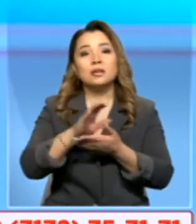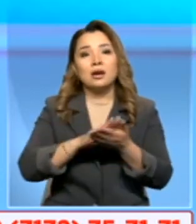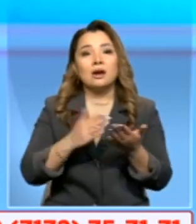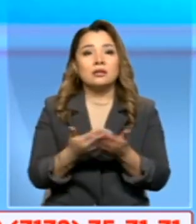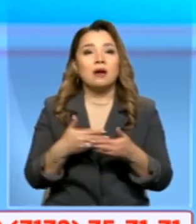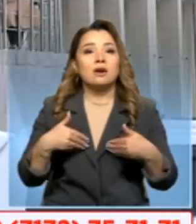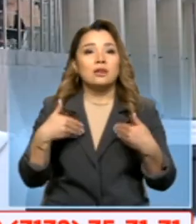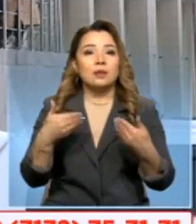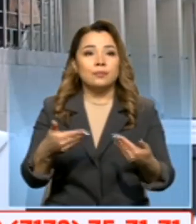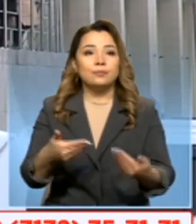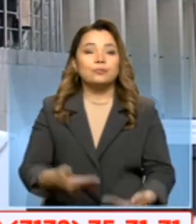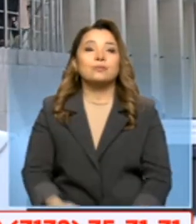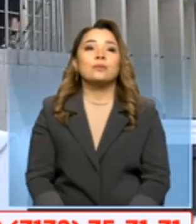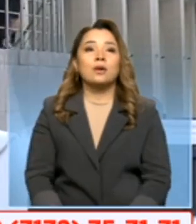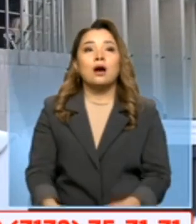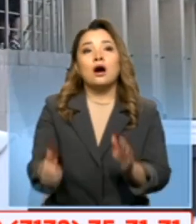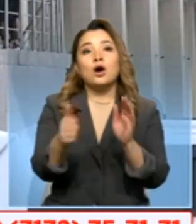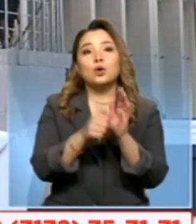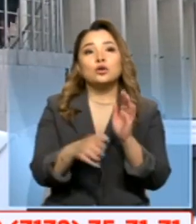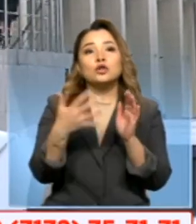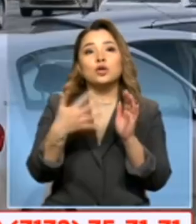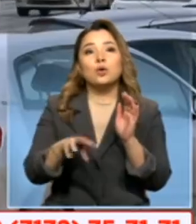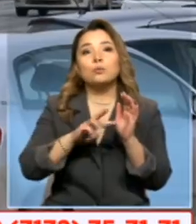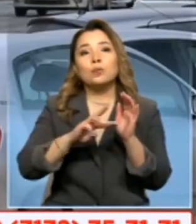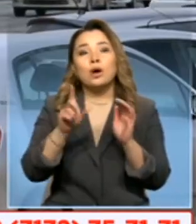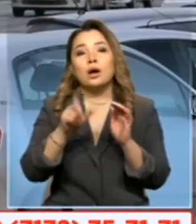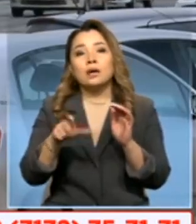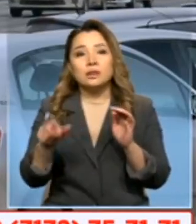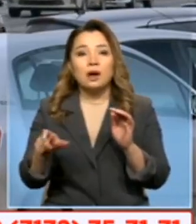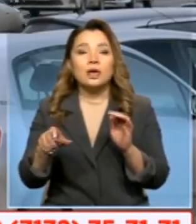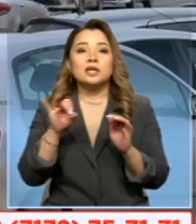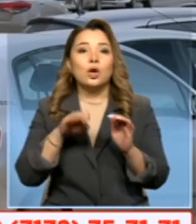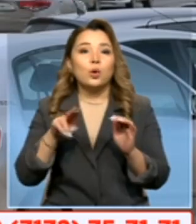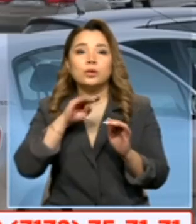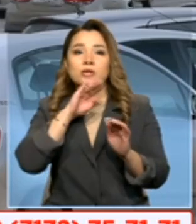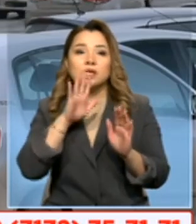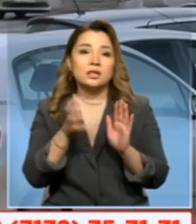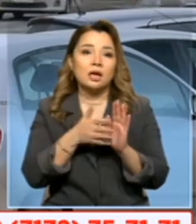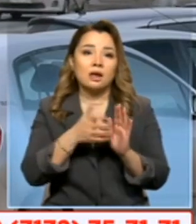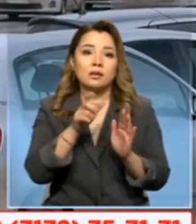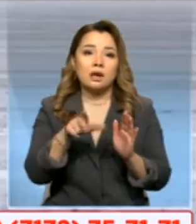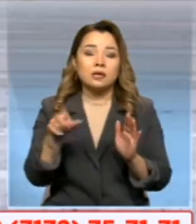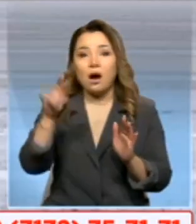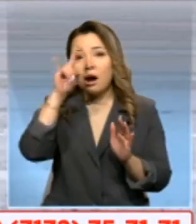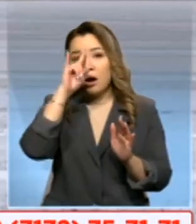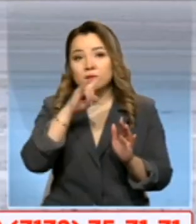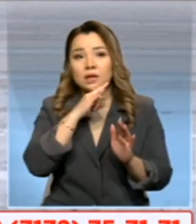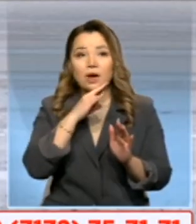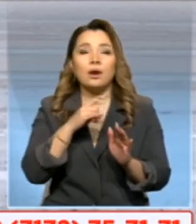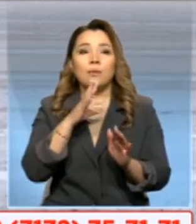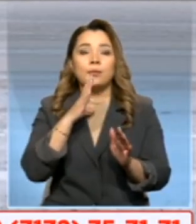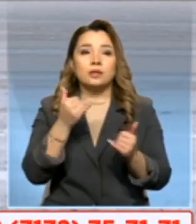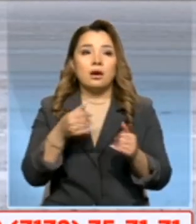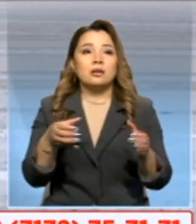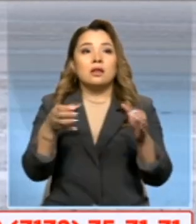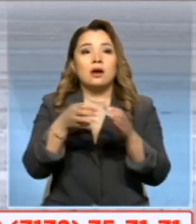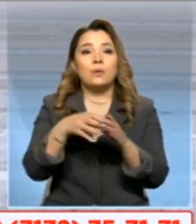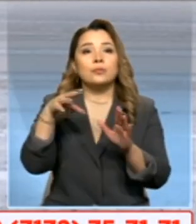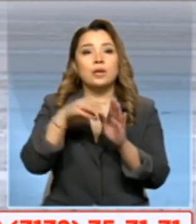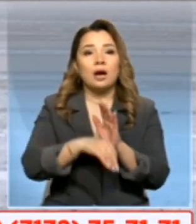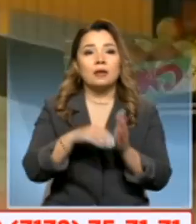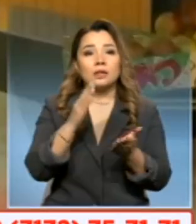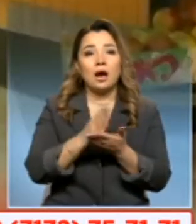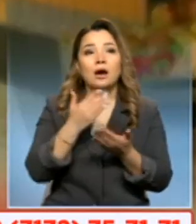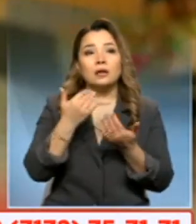жалғастырады. Әлем бойынша 650 миллион адамда йод жетіспеушілігі бар. Оның ішінде Қазақстан бірден бір эндемиялық аймаққа жататын